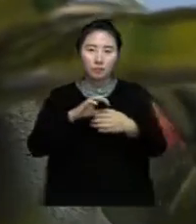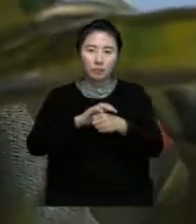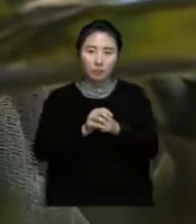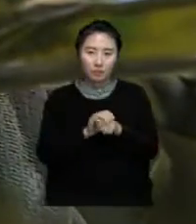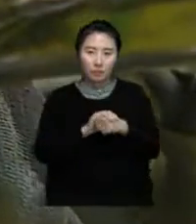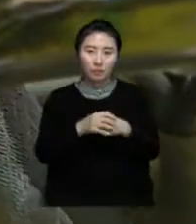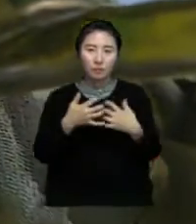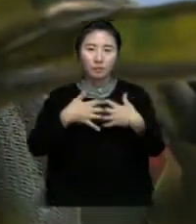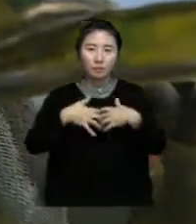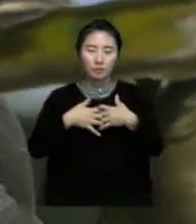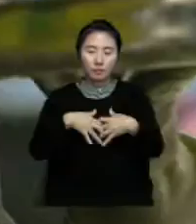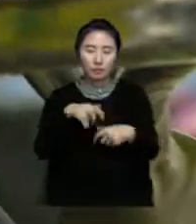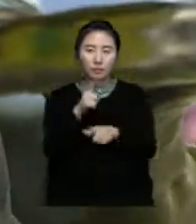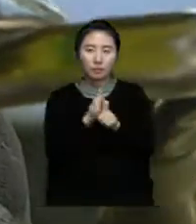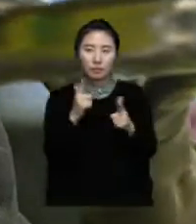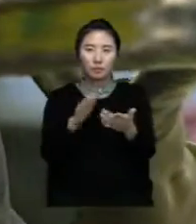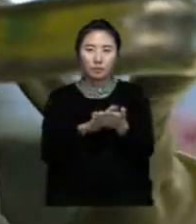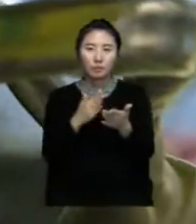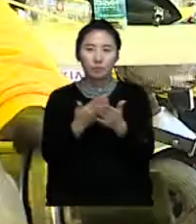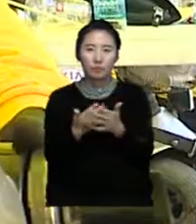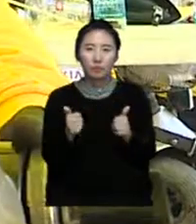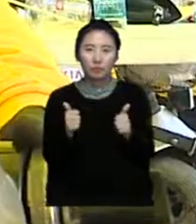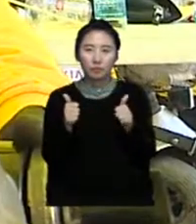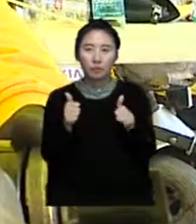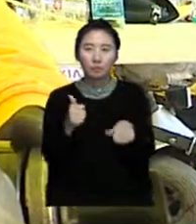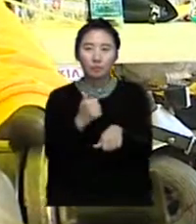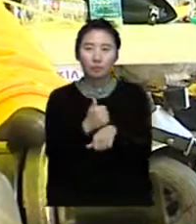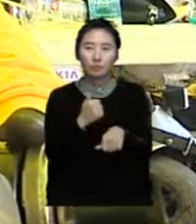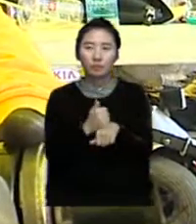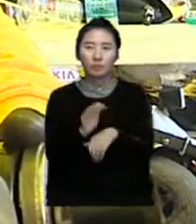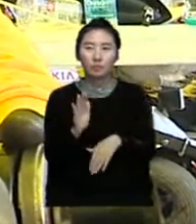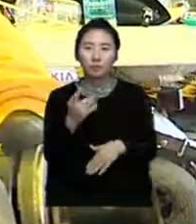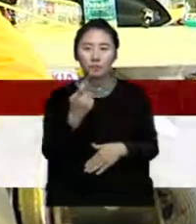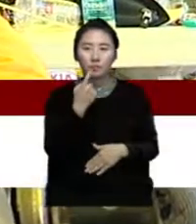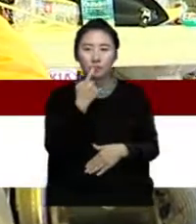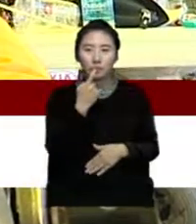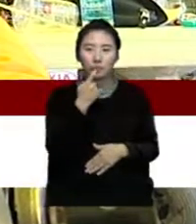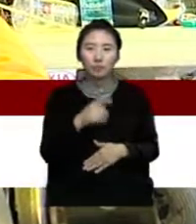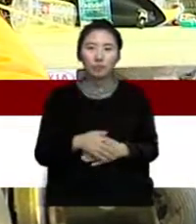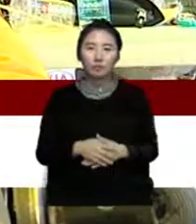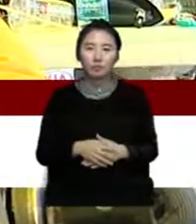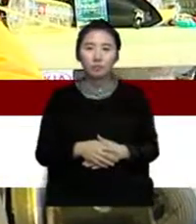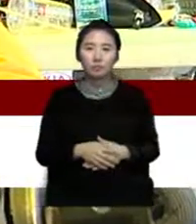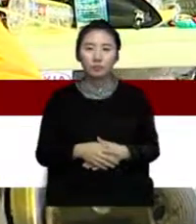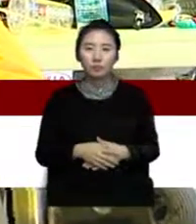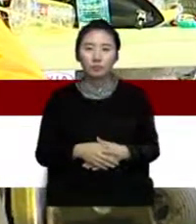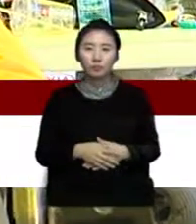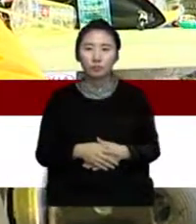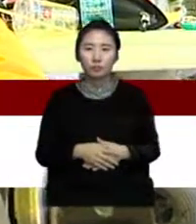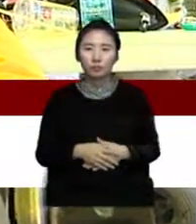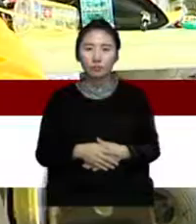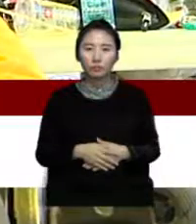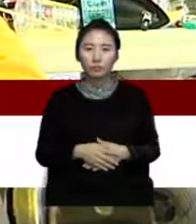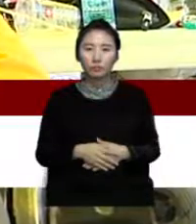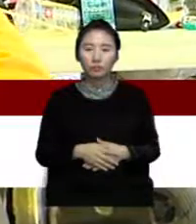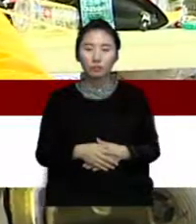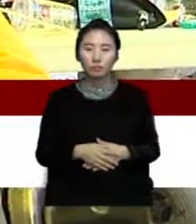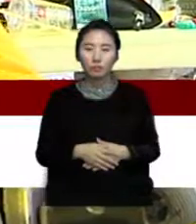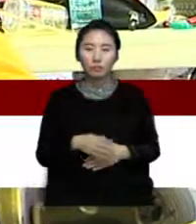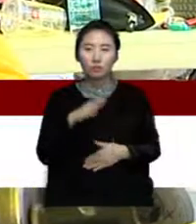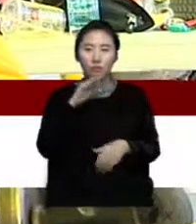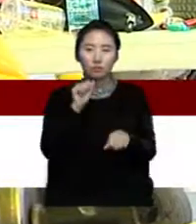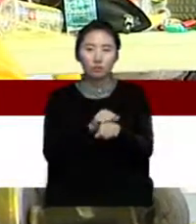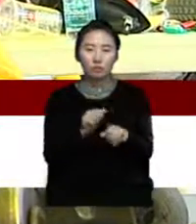조이고 기름치며 수리에 여념이 없습니다. 배우는 거죠, 뭐 계속. 근데 진짜